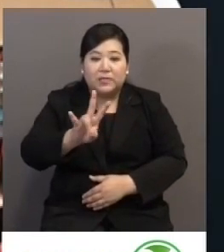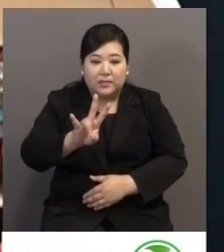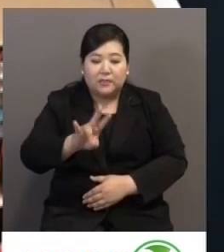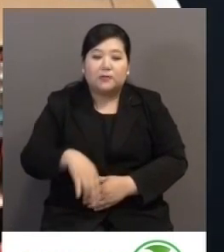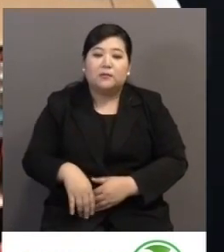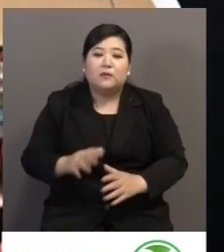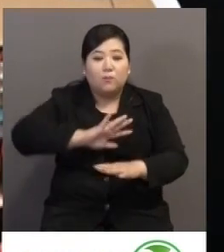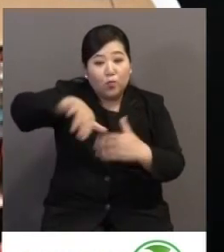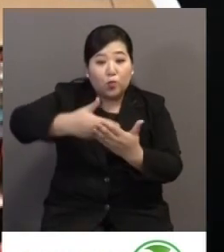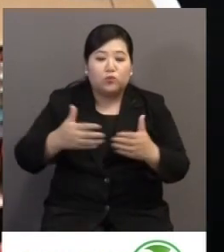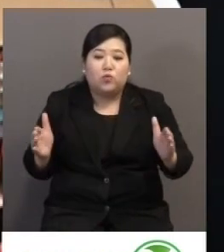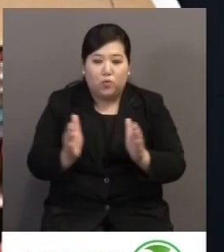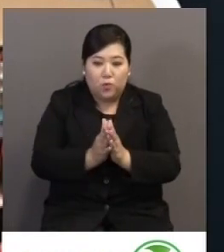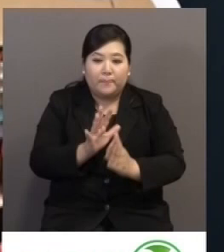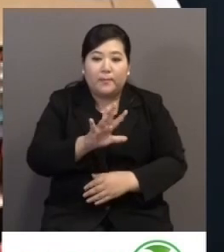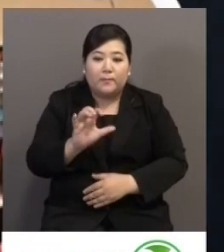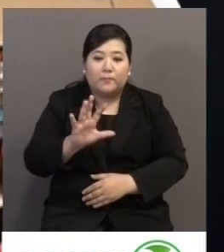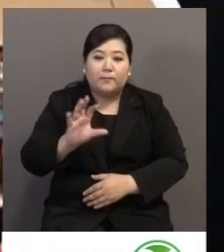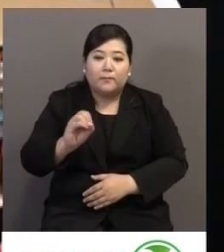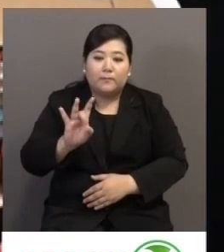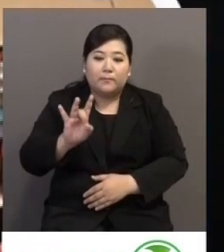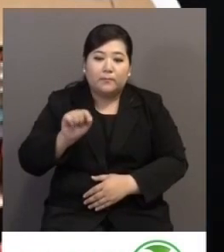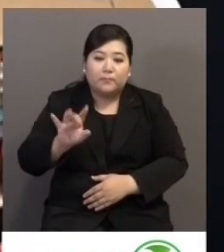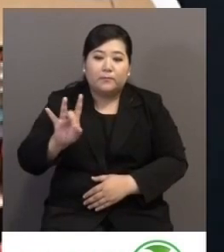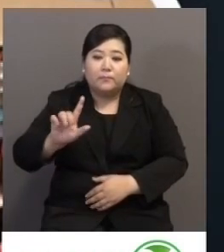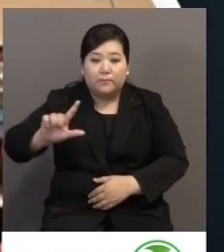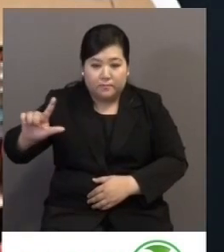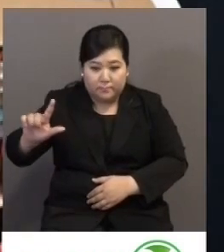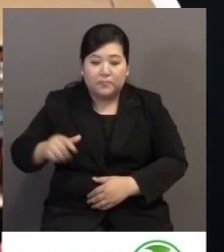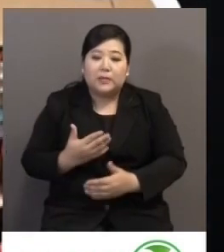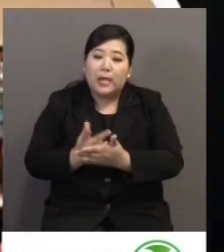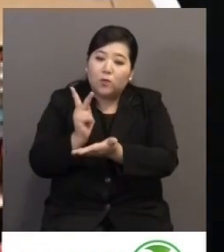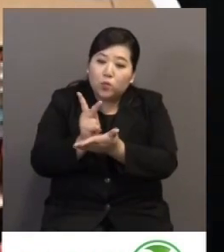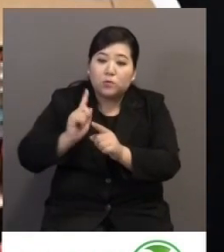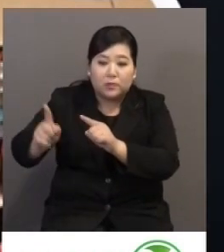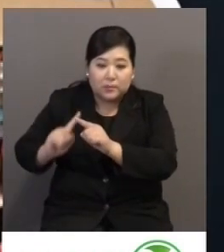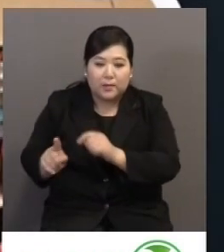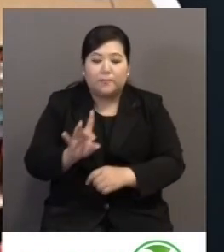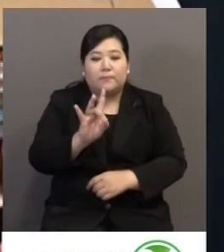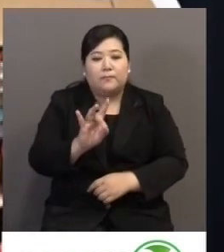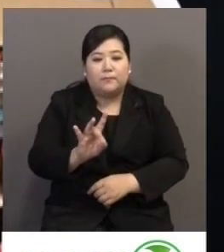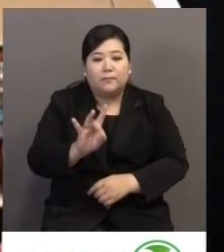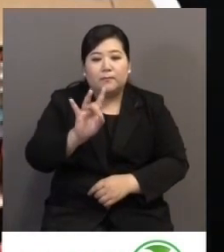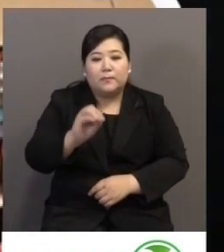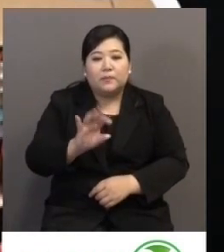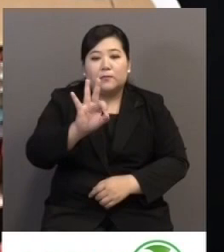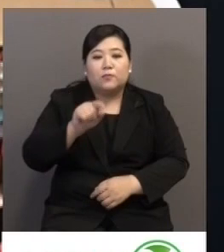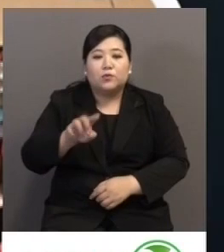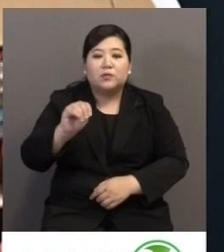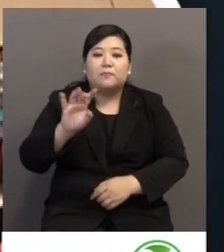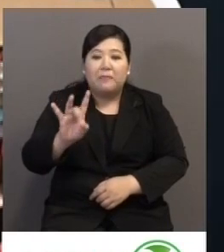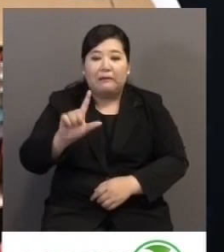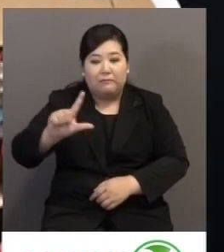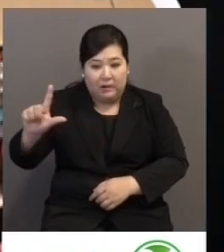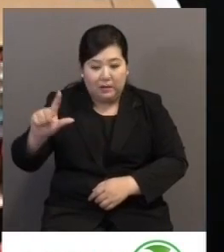สินทรัพย์รวมทั้งหมดนะคะ 558.8 ล้านบาทค่ะหนี้สินรวม 89.48 ล้านบาทค่ะก็เ